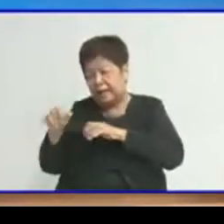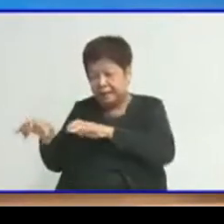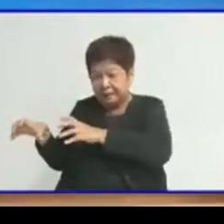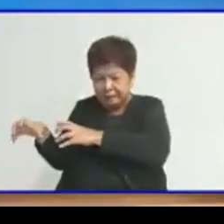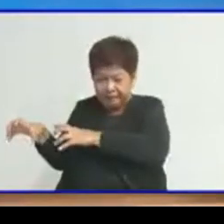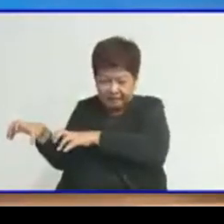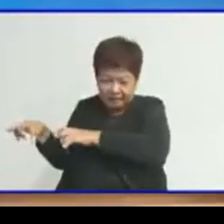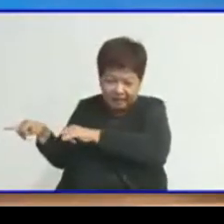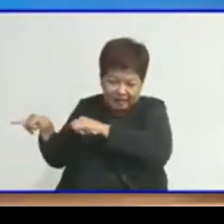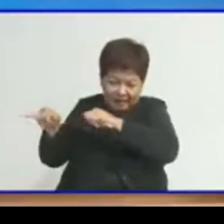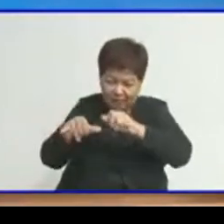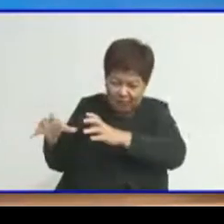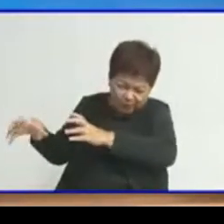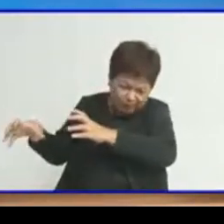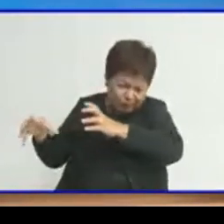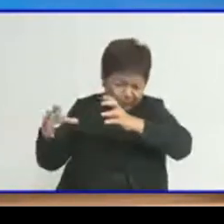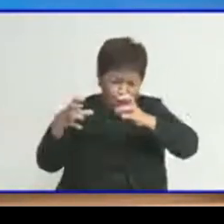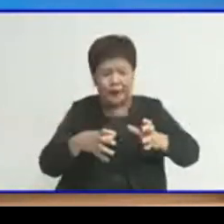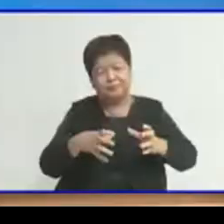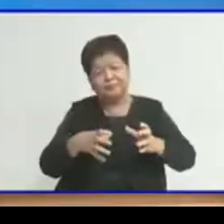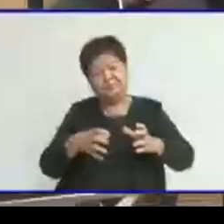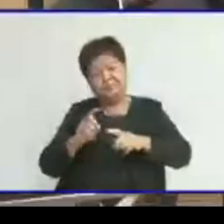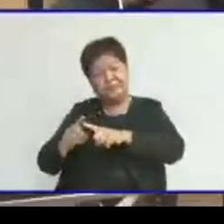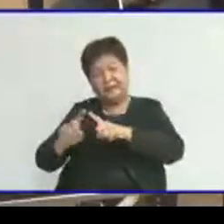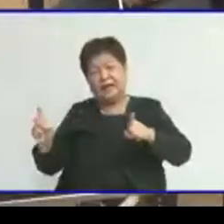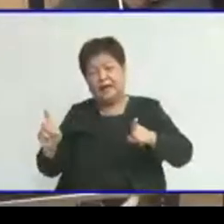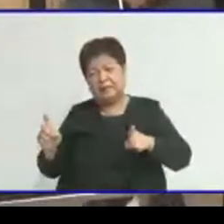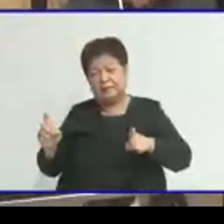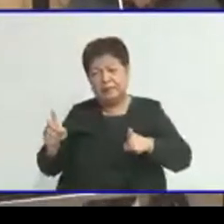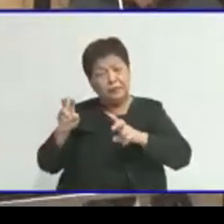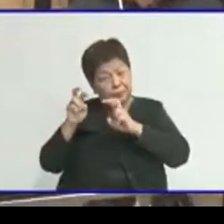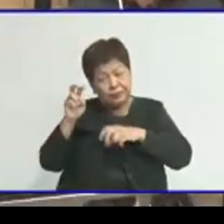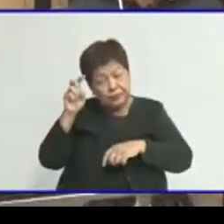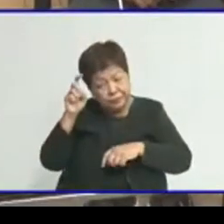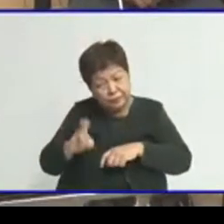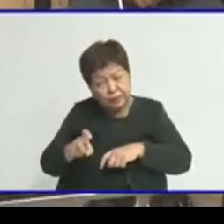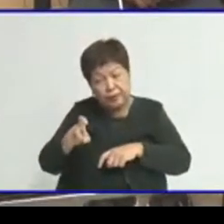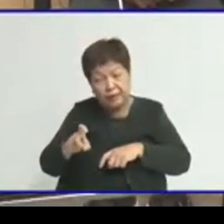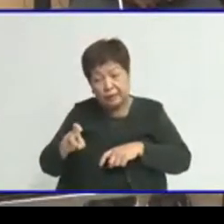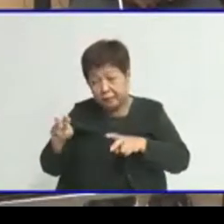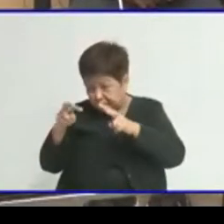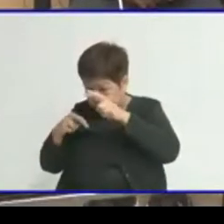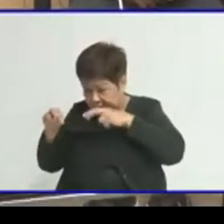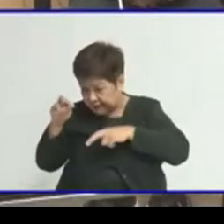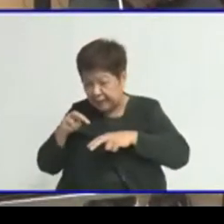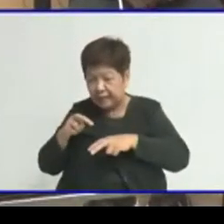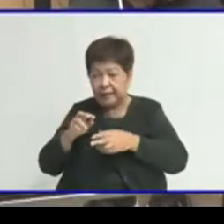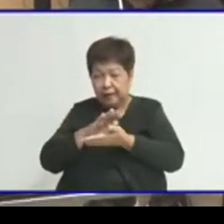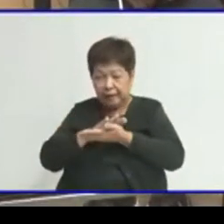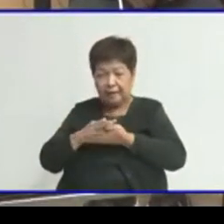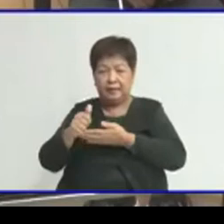างด้าวกลุ่มนี้ให้เกิดประโยชน ์ที่สุด งั้นเดี๋ยวเราก็ค่อยว่ากันต่อนะคะตอนนี้ไปที่ท